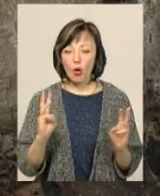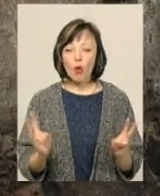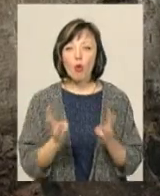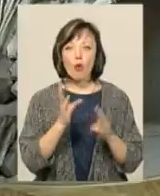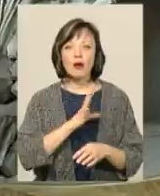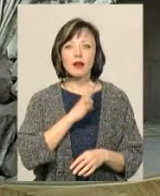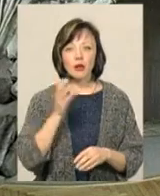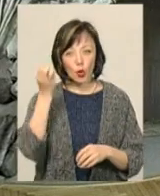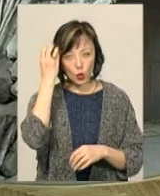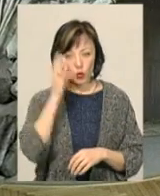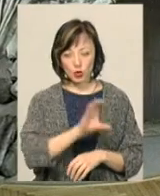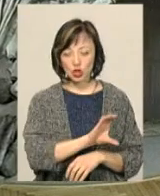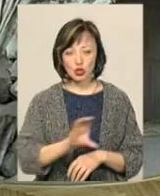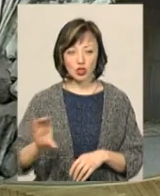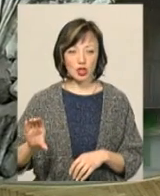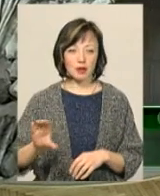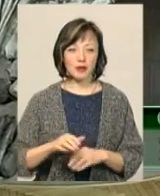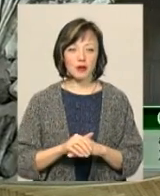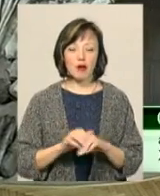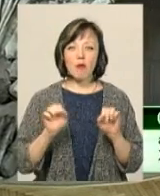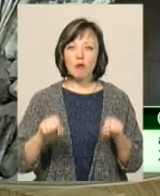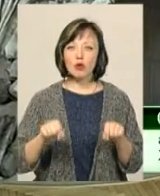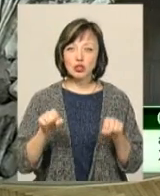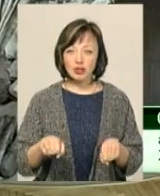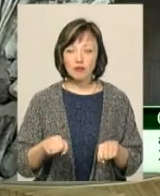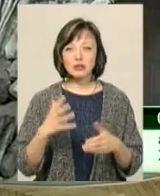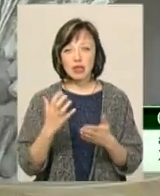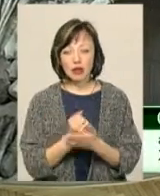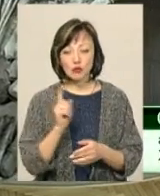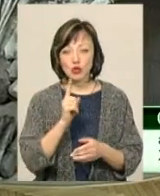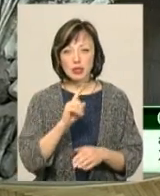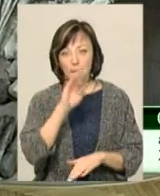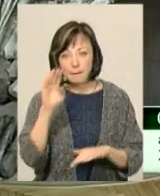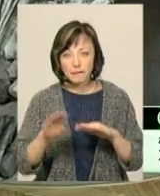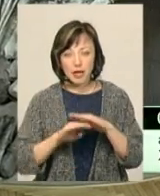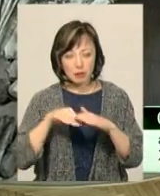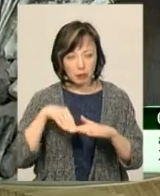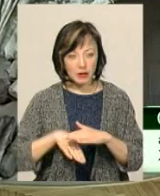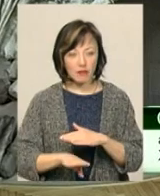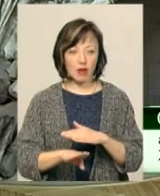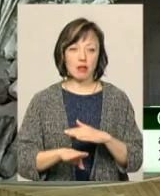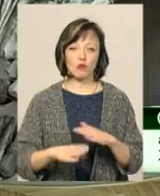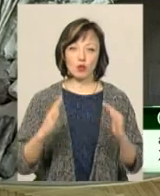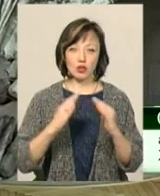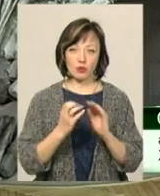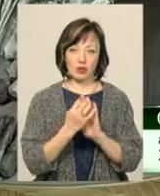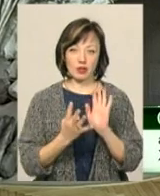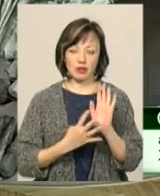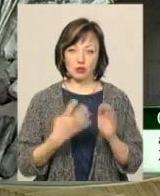культурний шар. Можливо, ми сліди тих будівель можемо знайти під підвалинами вже будинку 19